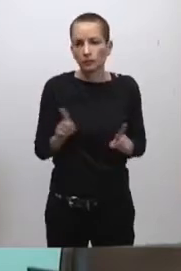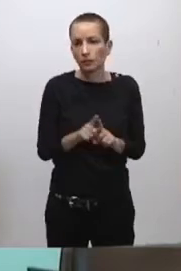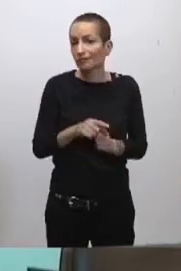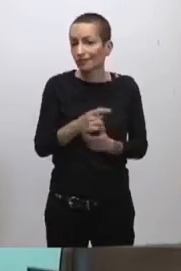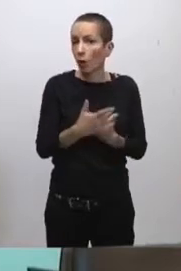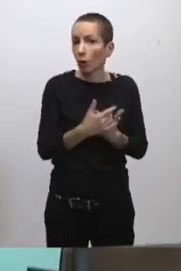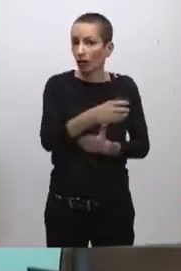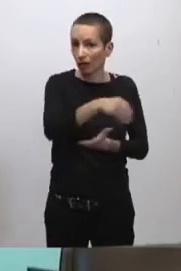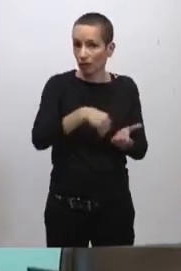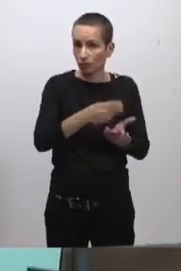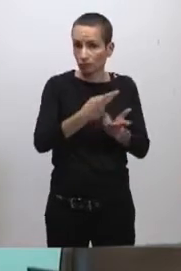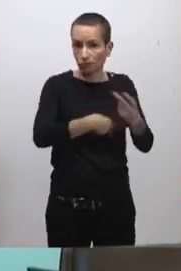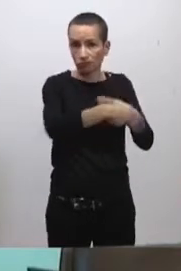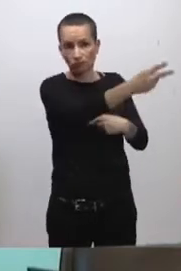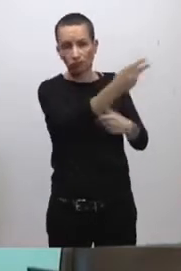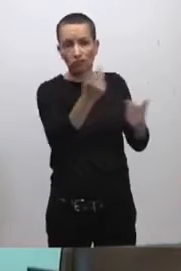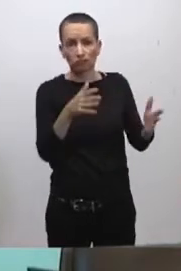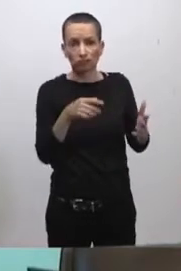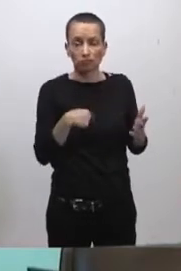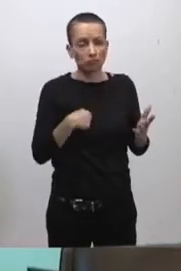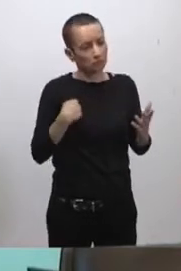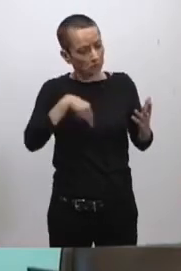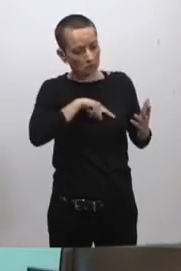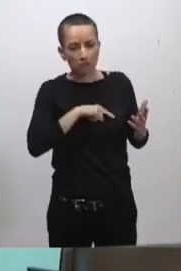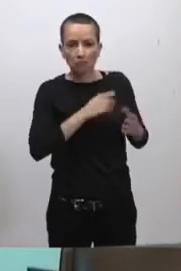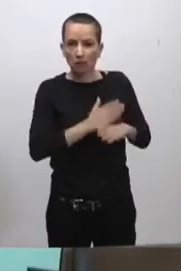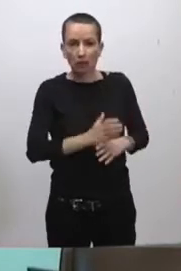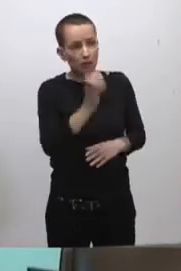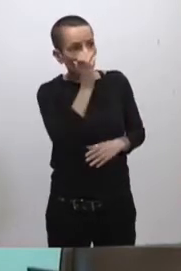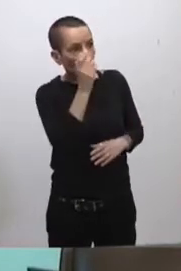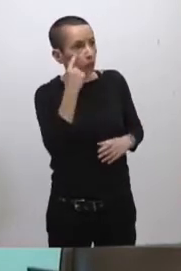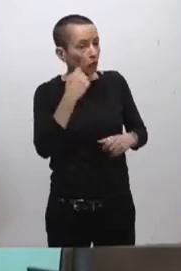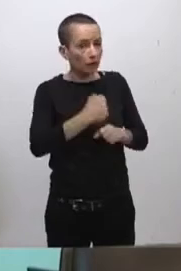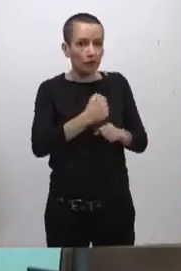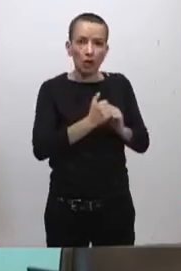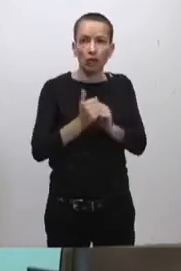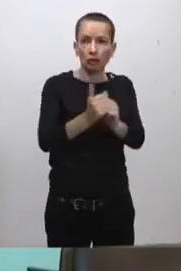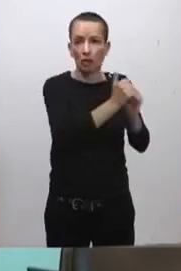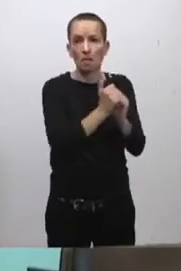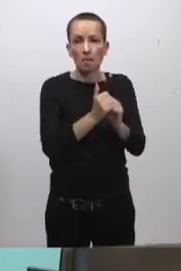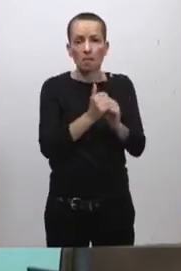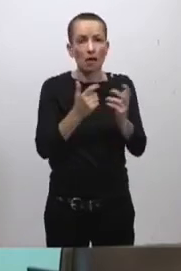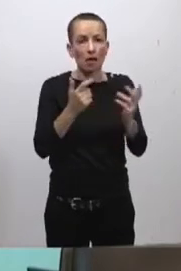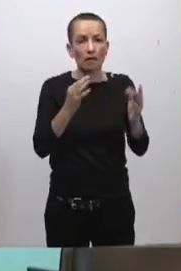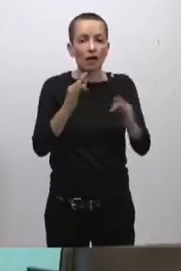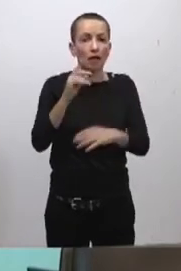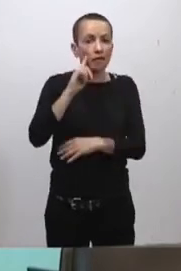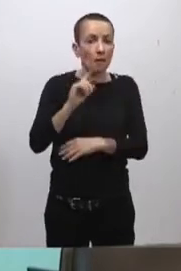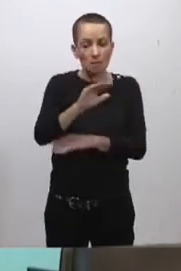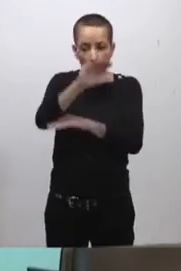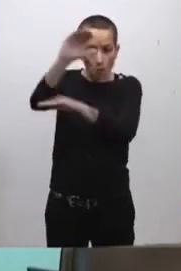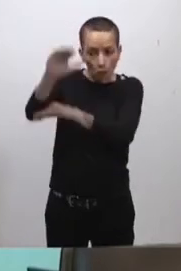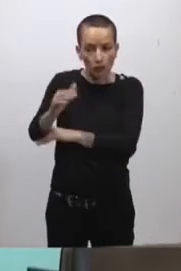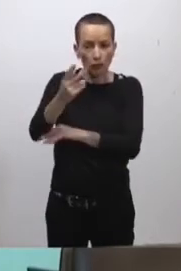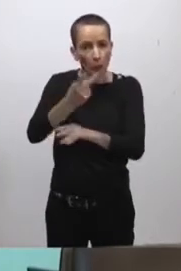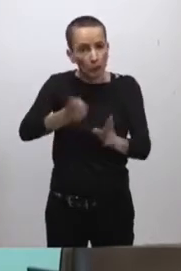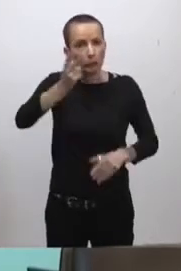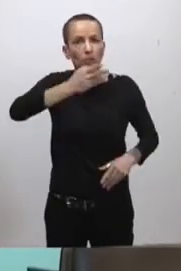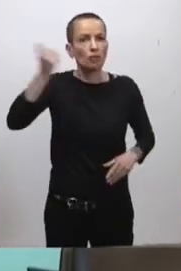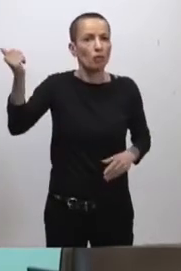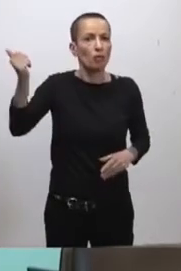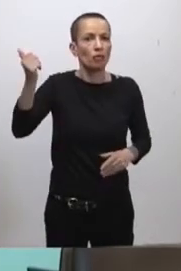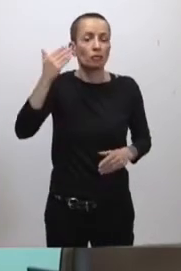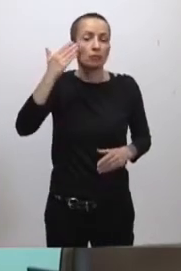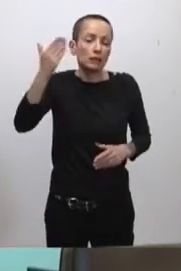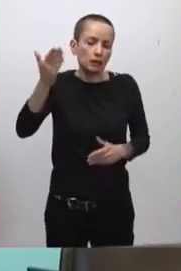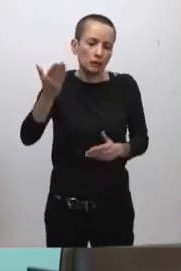République que la ville de Bordeaux se tenait à sa disposition pour travailler collectivement à une protection accrue des femmes victimes de violences.